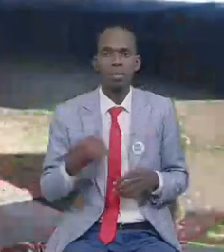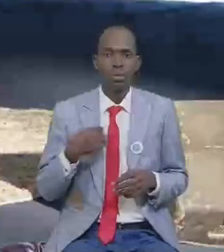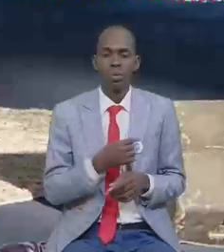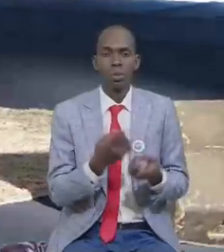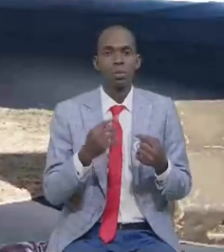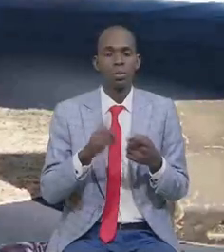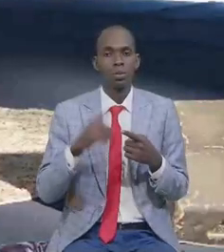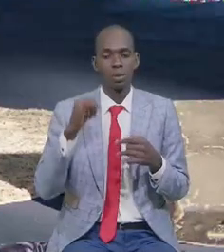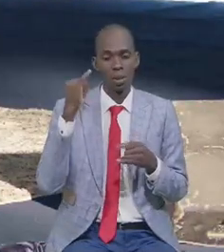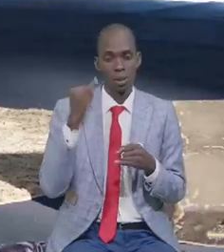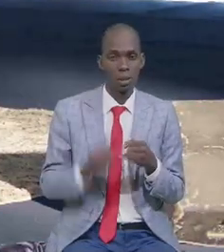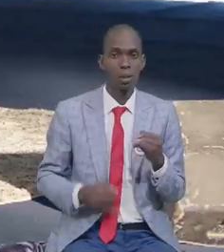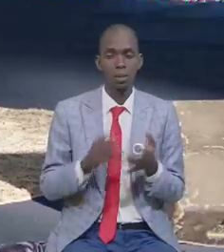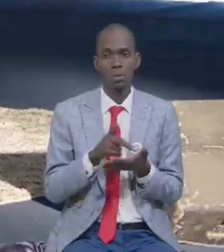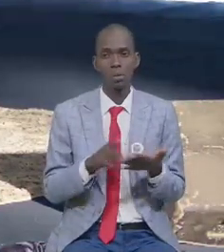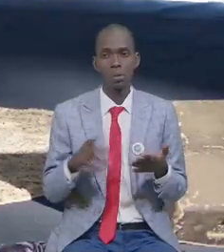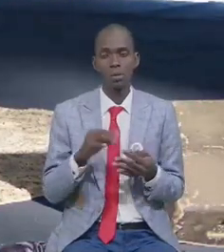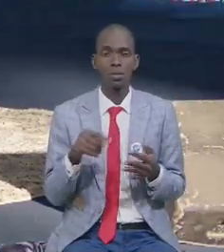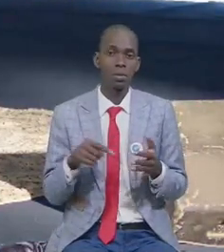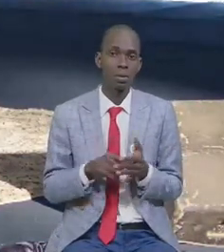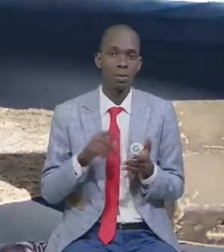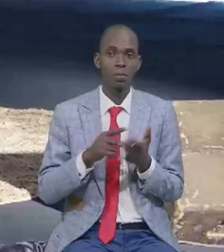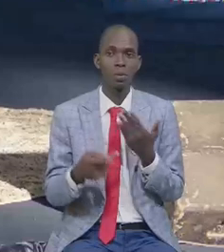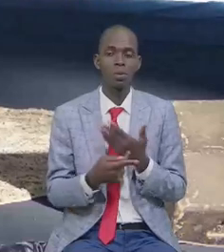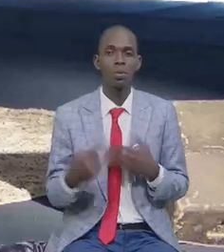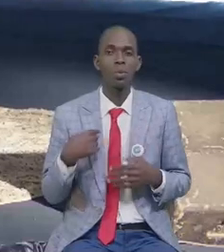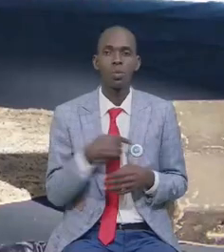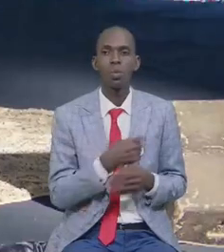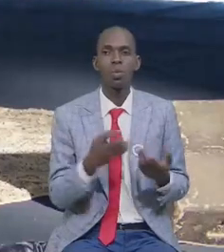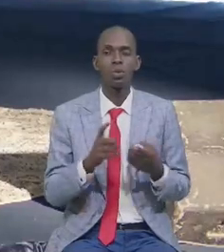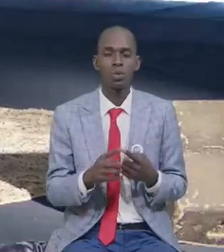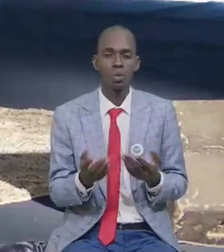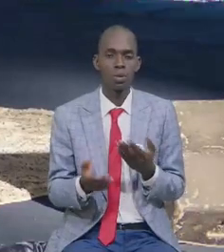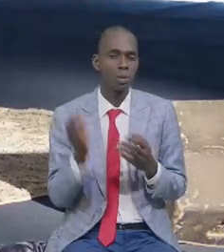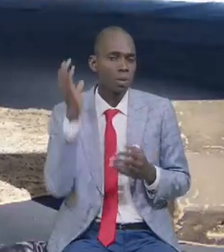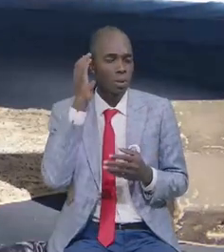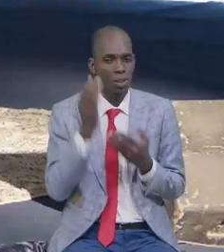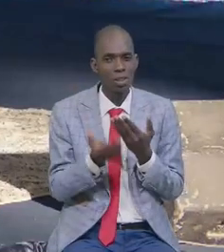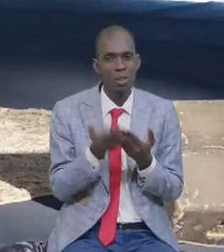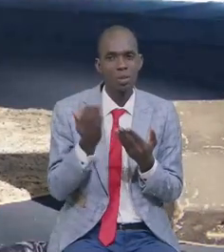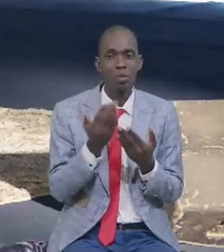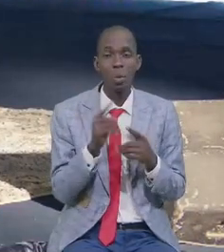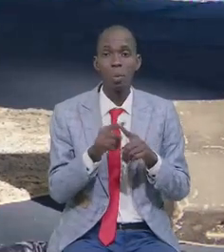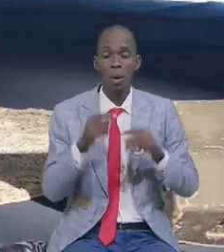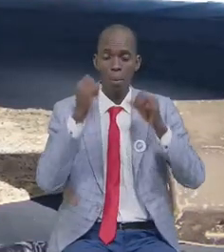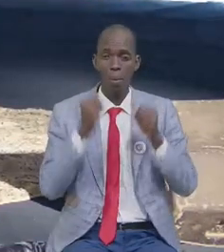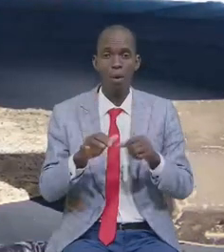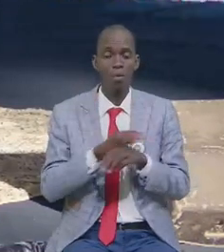Comme nous venons à la dernière session pour écouter la parole sainte mais puissante de Jésus-Christ,